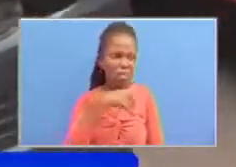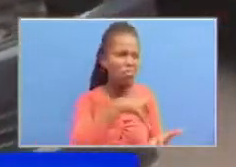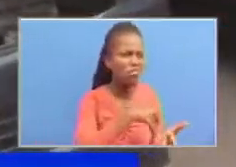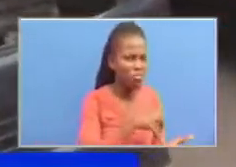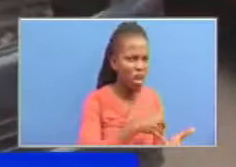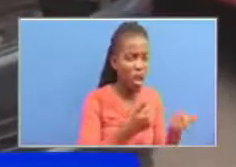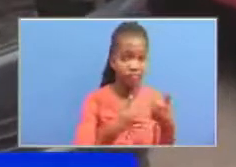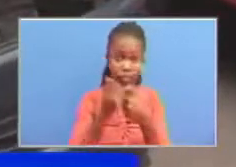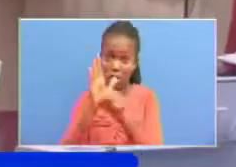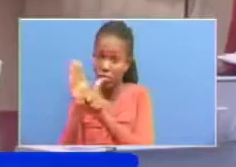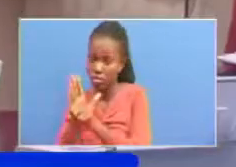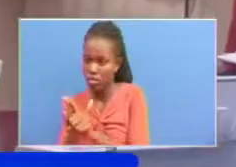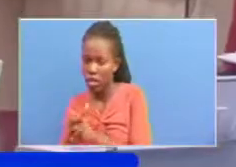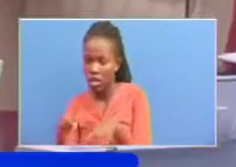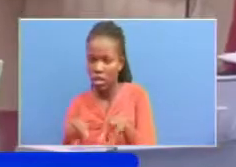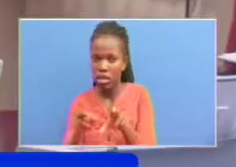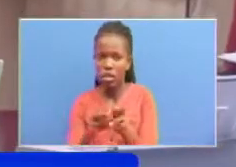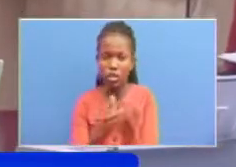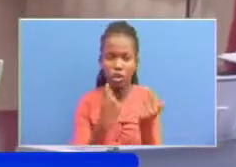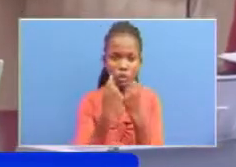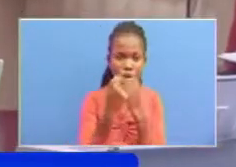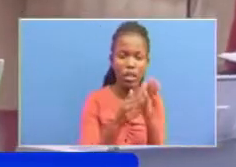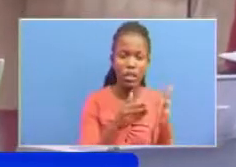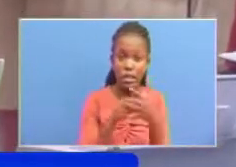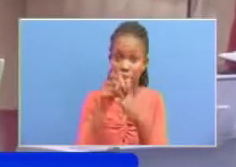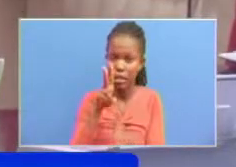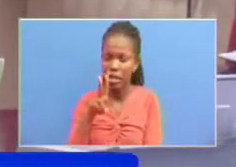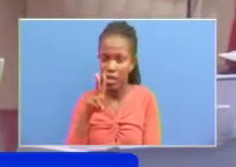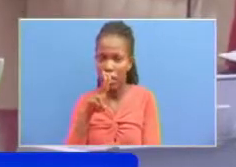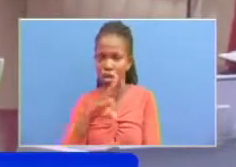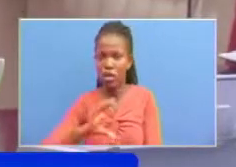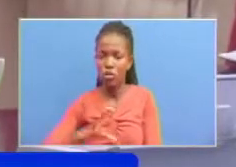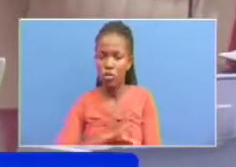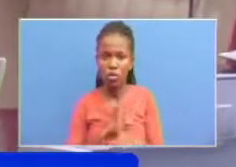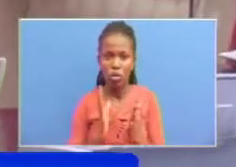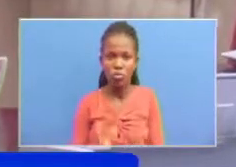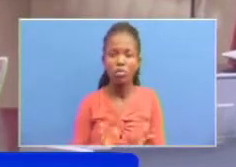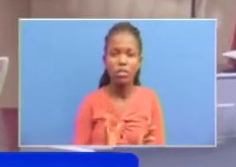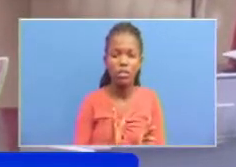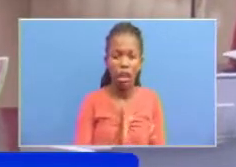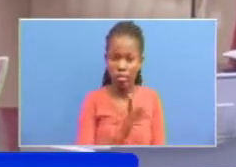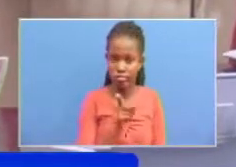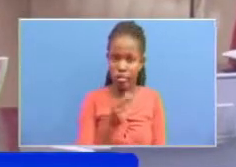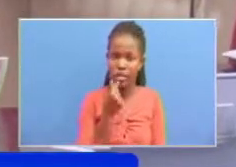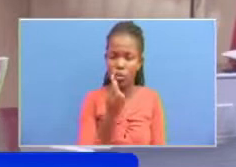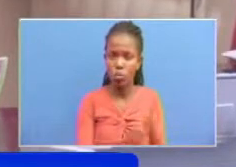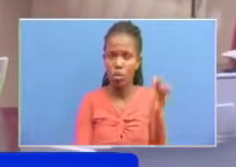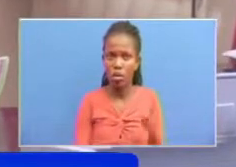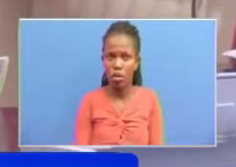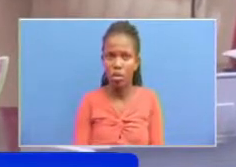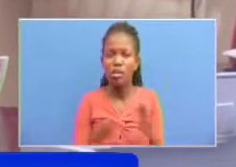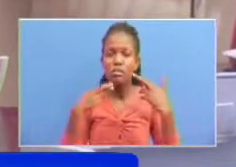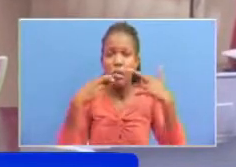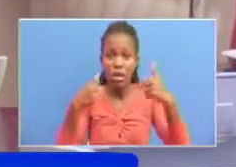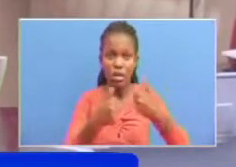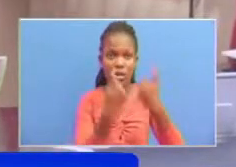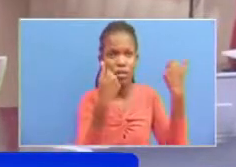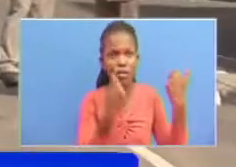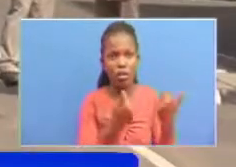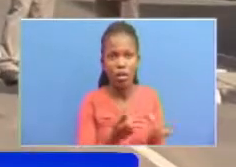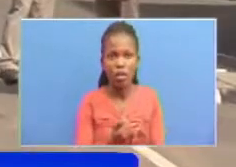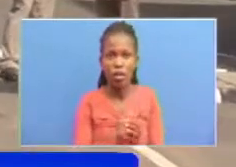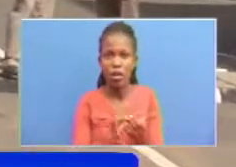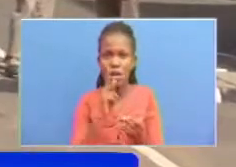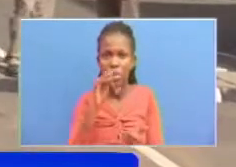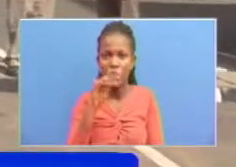leloni. Ndeni wonena nyawa yumwe kwa yumwe na Mutongo ITV, mwenene uwa usesei. Wa account yinu ni waweta alivoti siya mbanga. Ileiko neye cheke